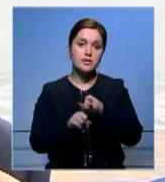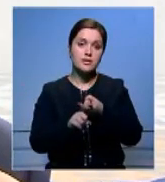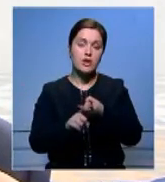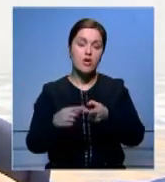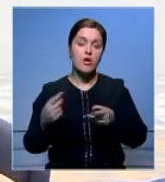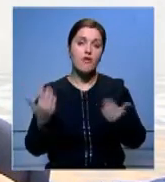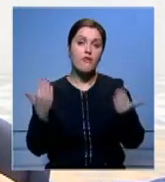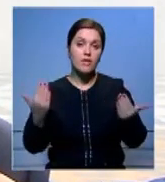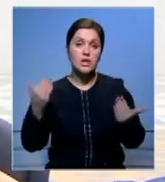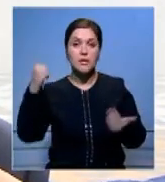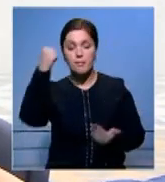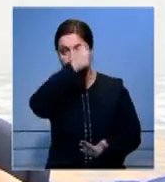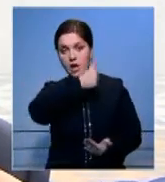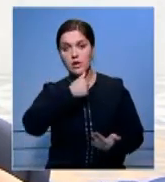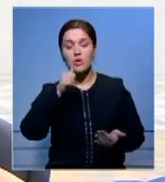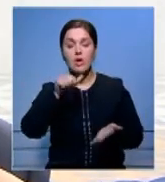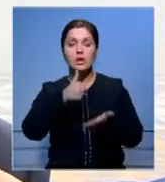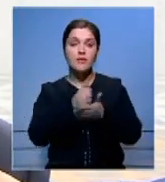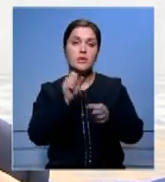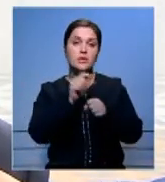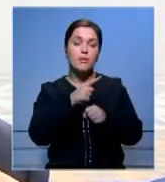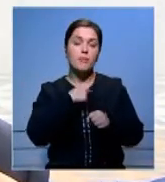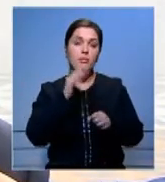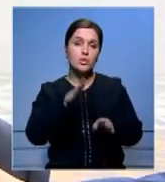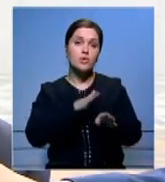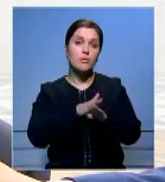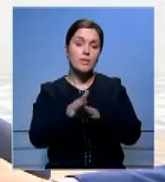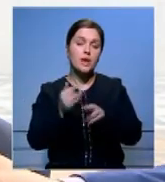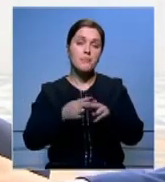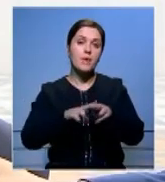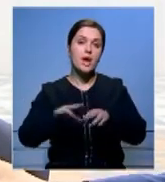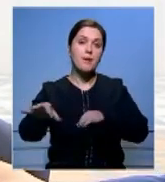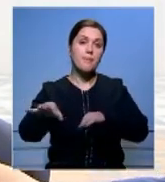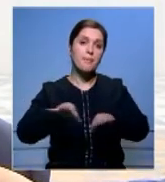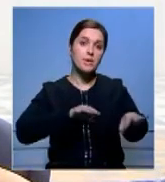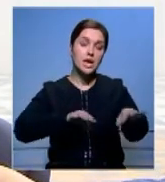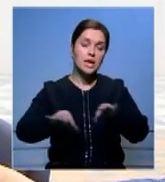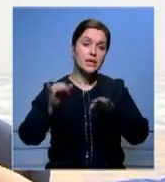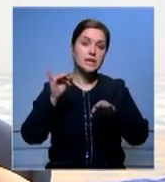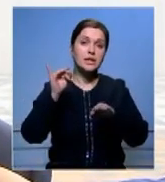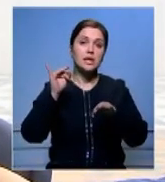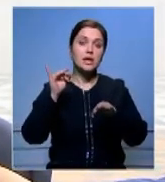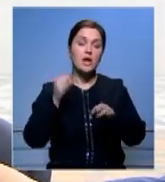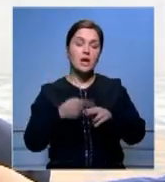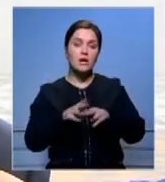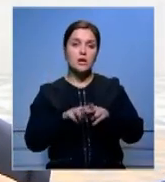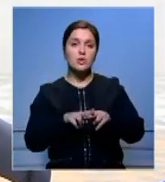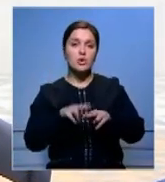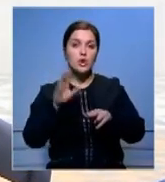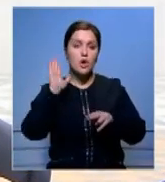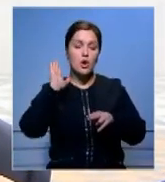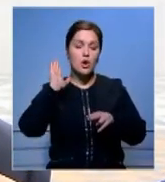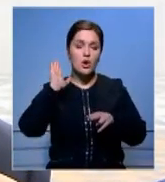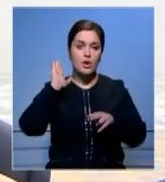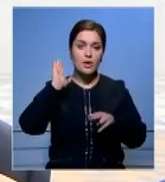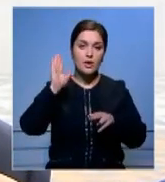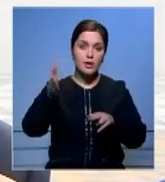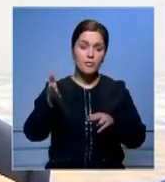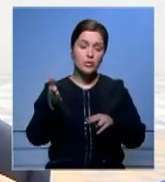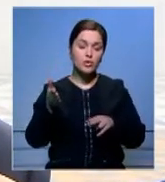этом году самая главная задача мы будем реализовать эти проекты, которые будут приносить